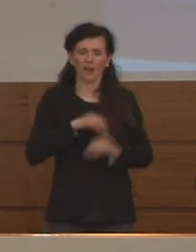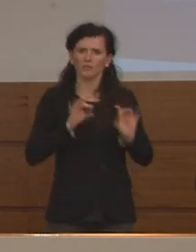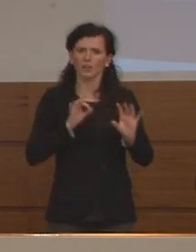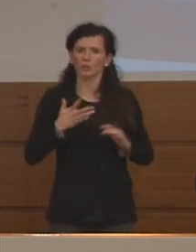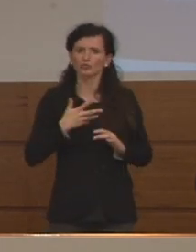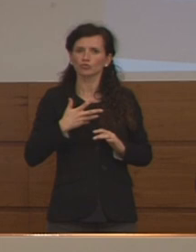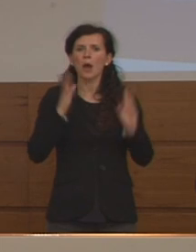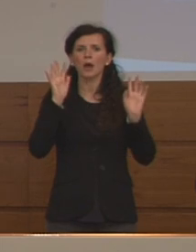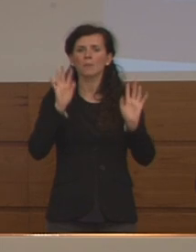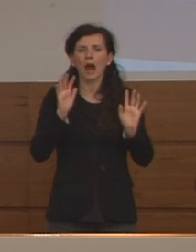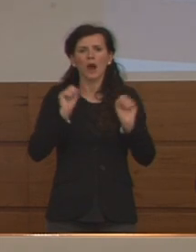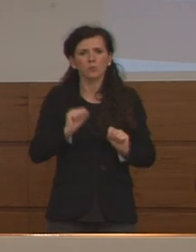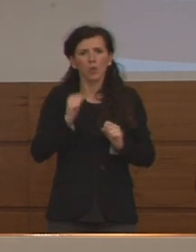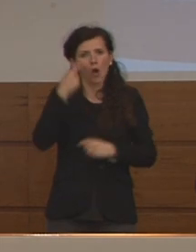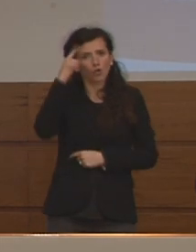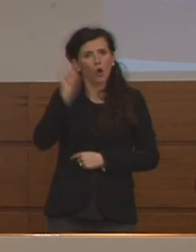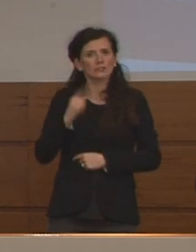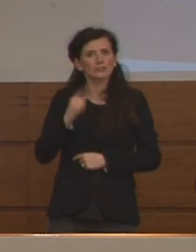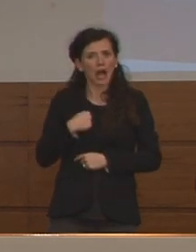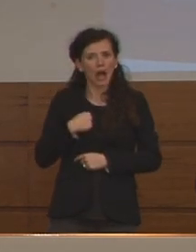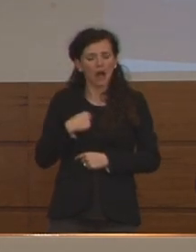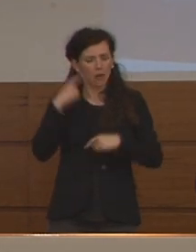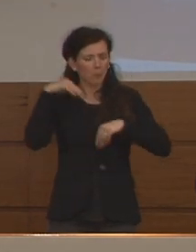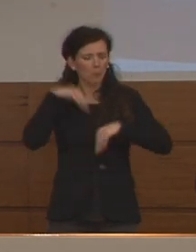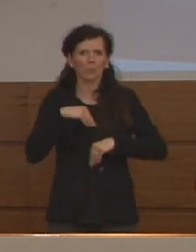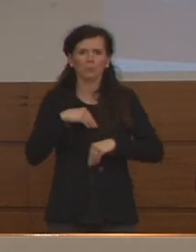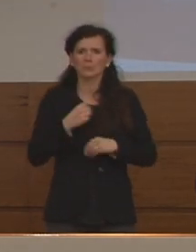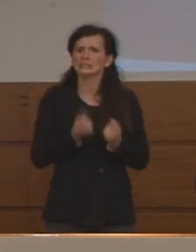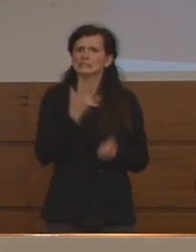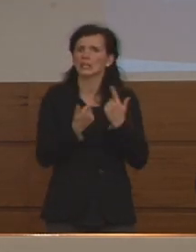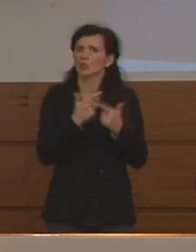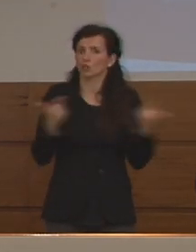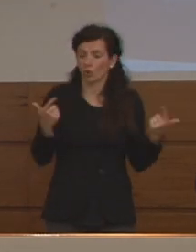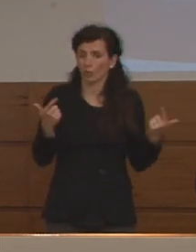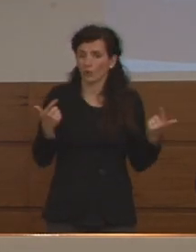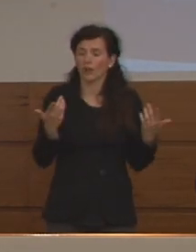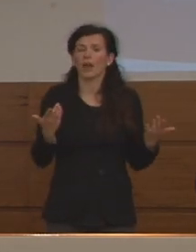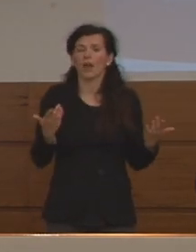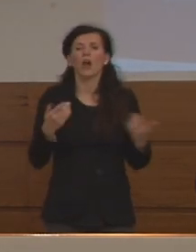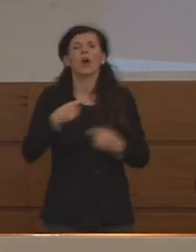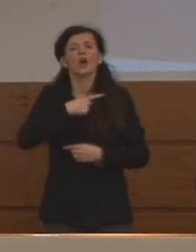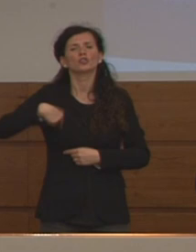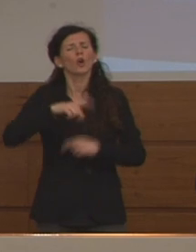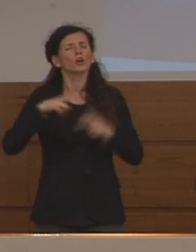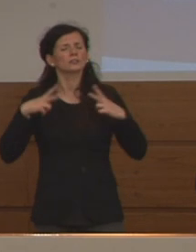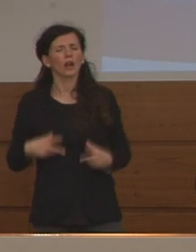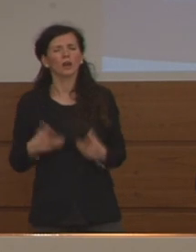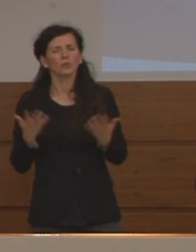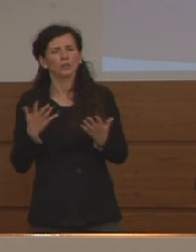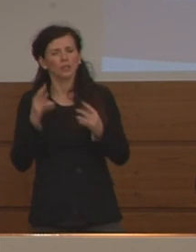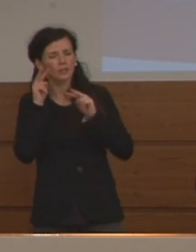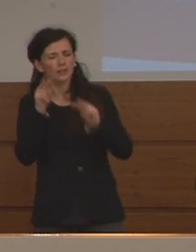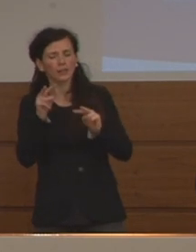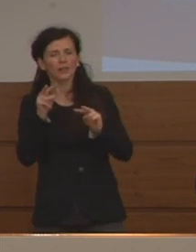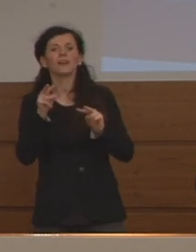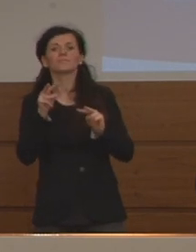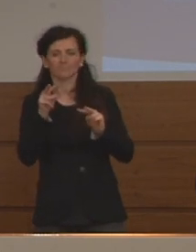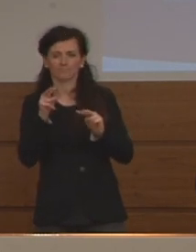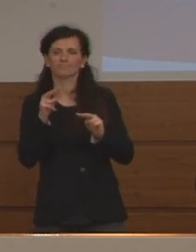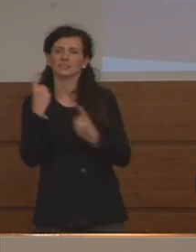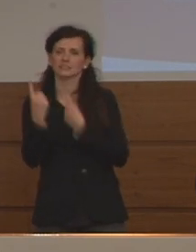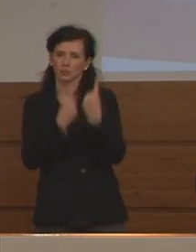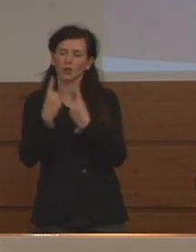saperlo allora il dato oggettivo e sul quale noi ci possiamo serenamente confrontare e proprio questo le cose stanno andando